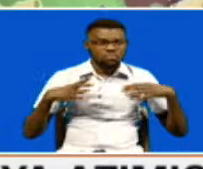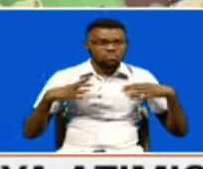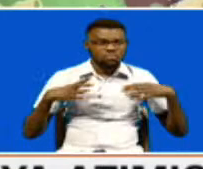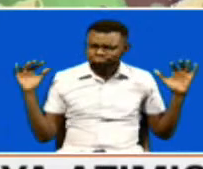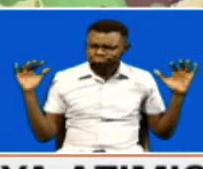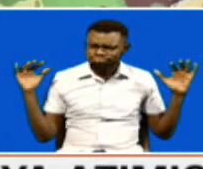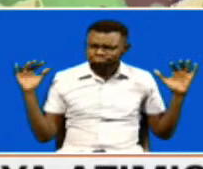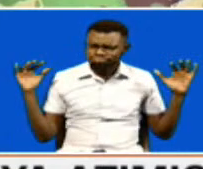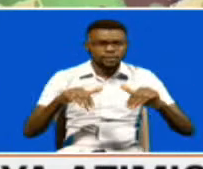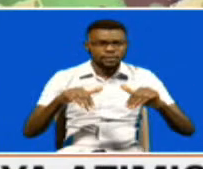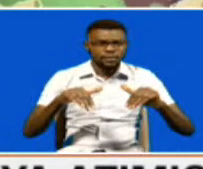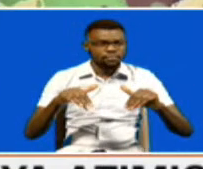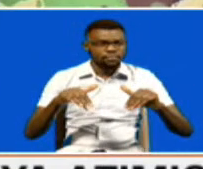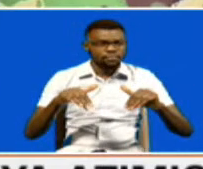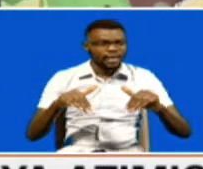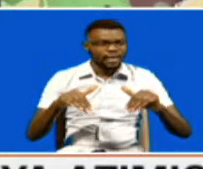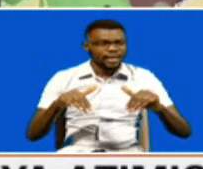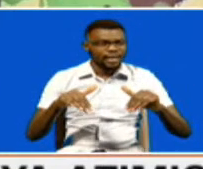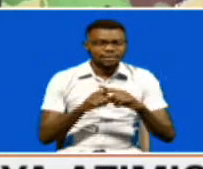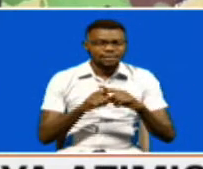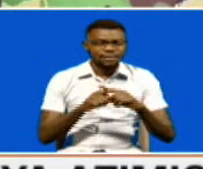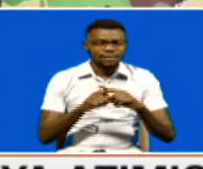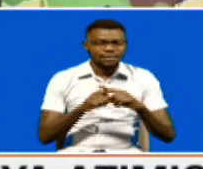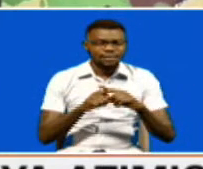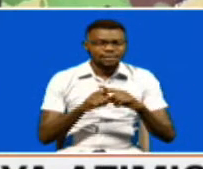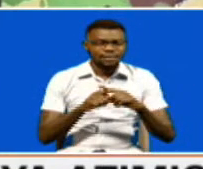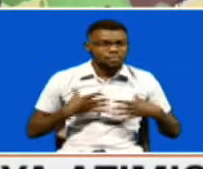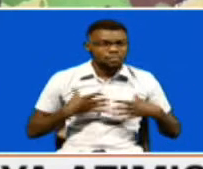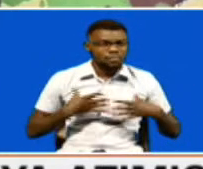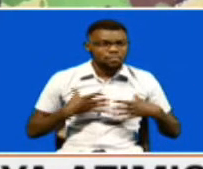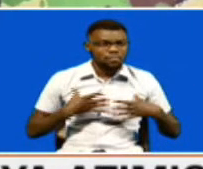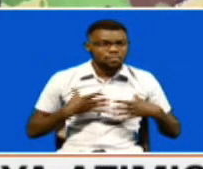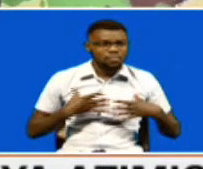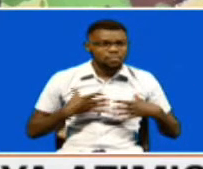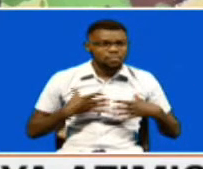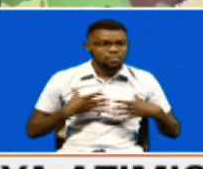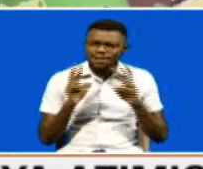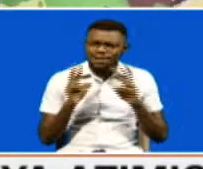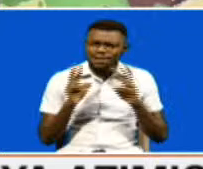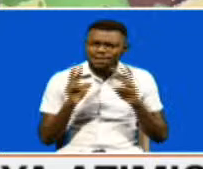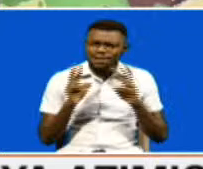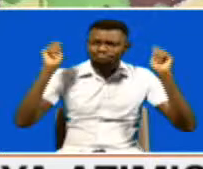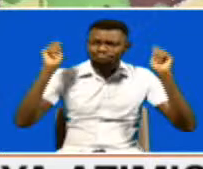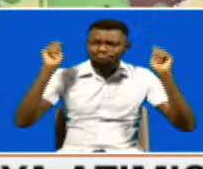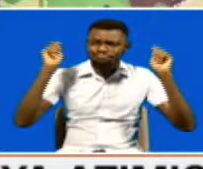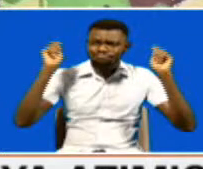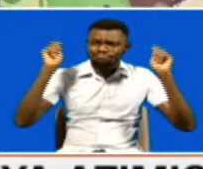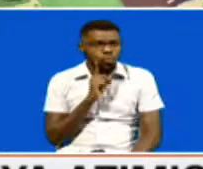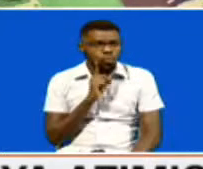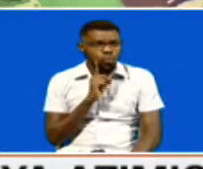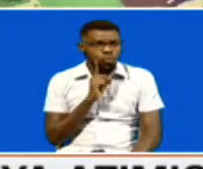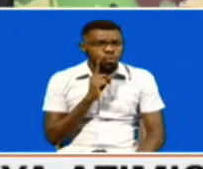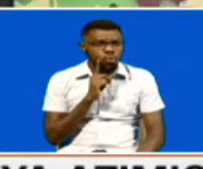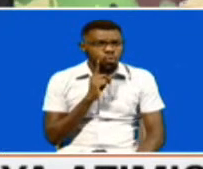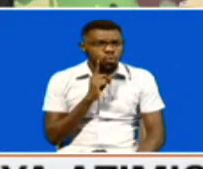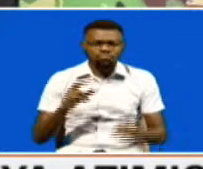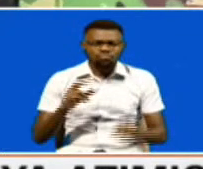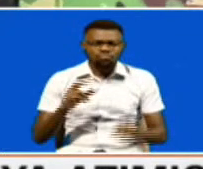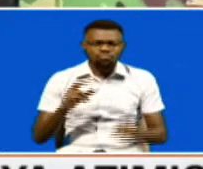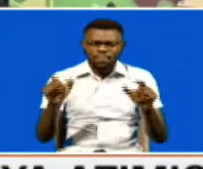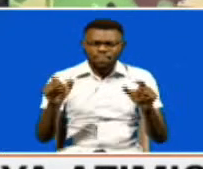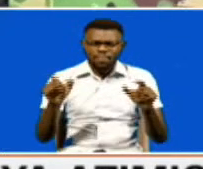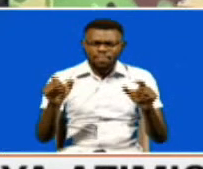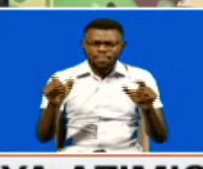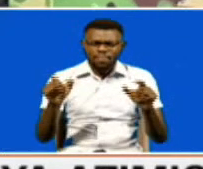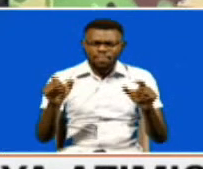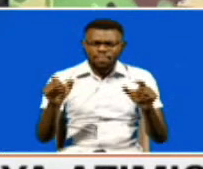demonstration, and the businessmen as well intended to have a peaceful demonstration against the same. But for the